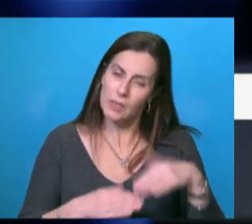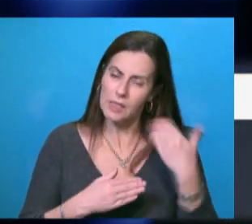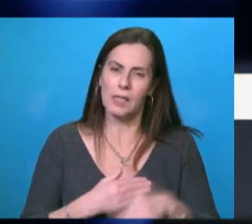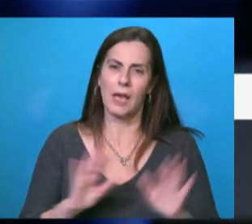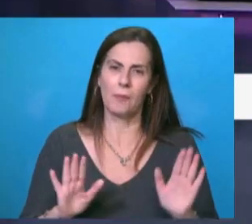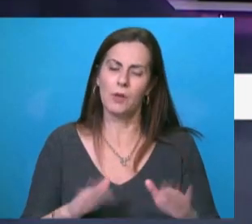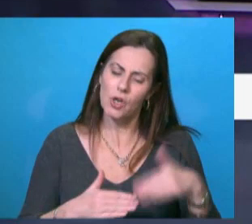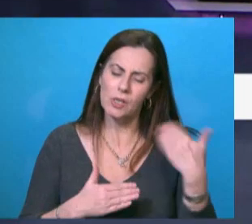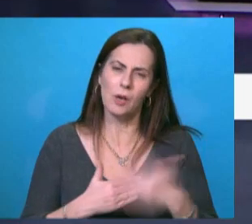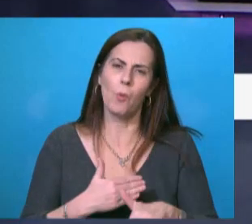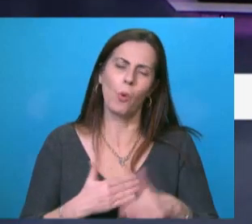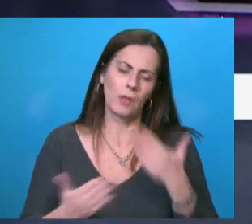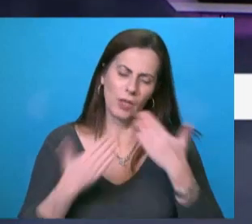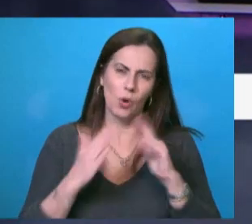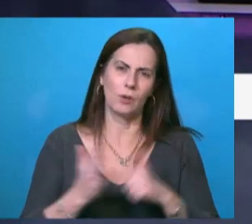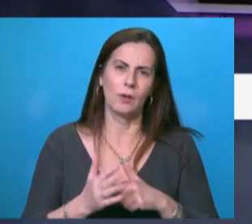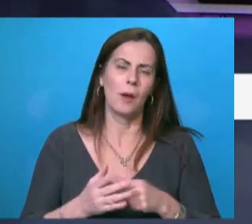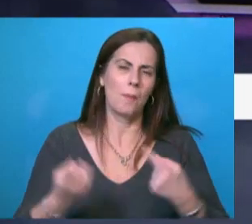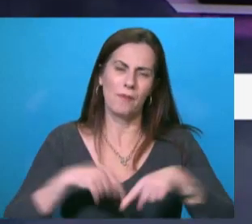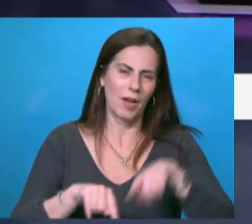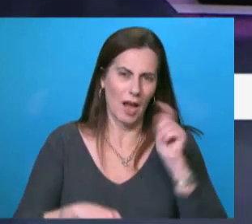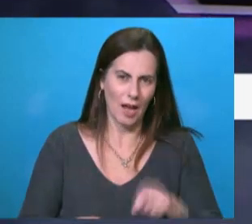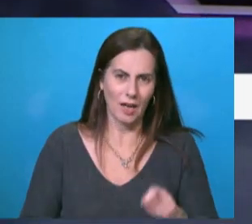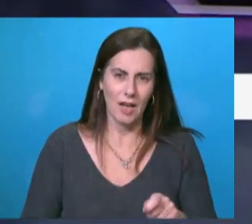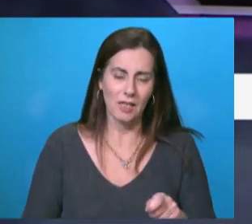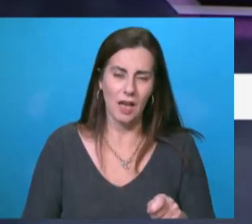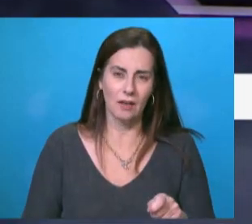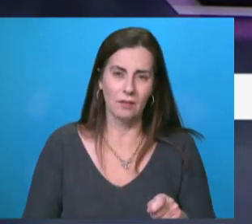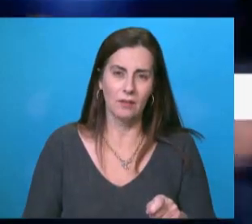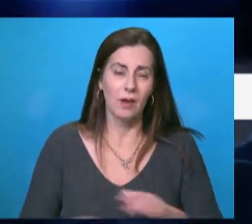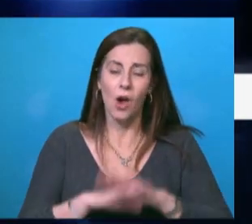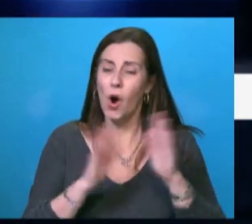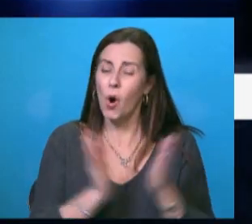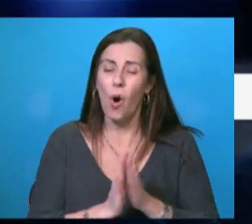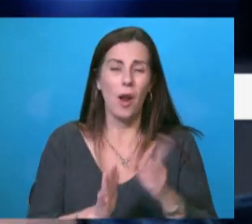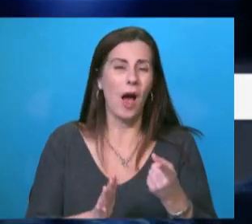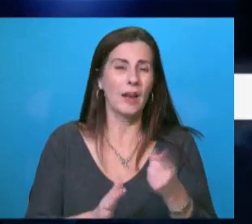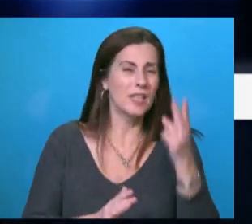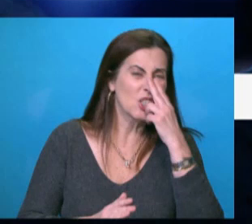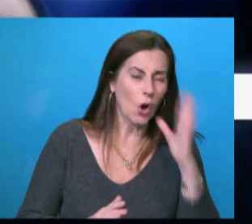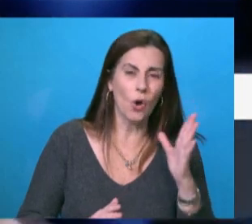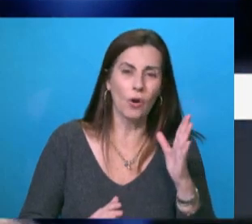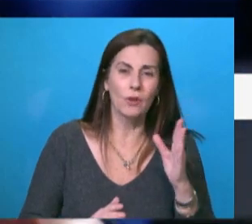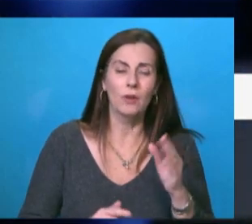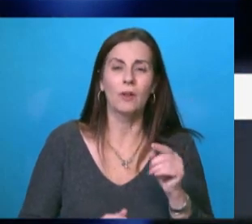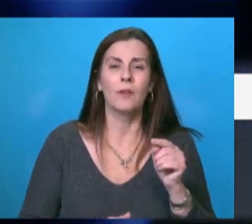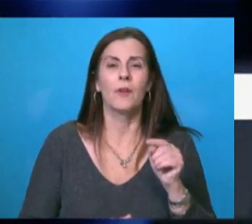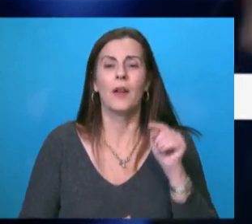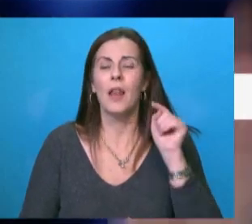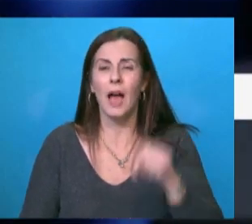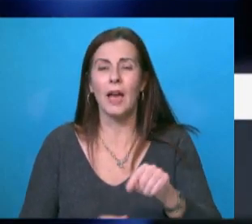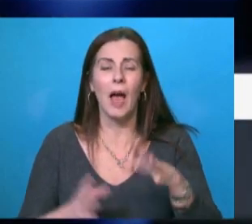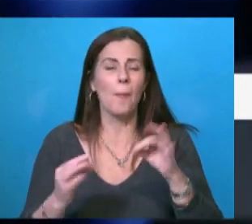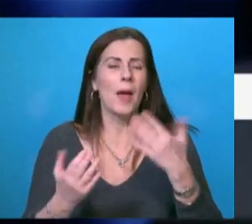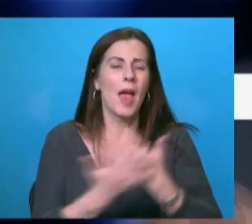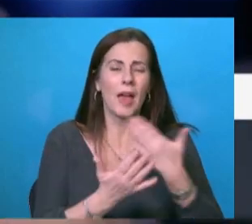יושלם הדיון בוועדת הכנסת. כל הטענות וכל הניסיונות לגרור לשם עשרות עדים,